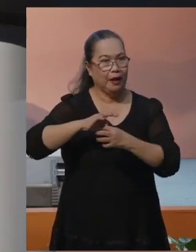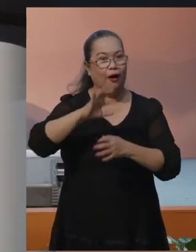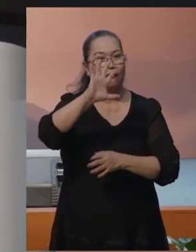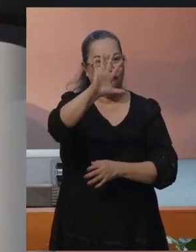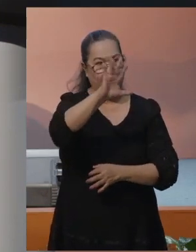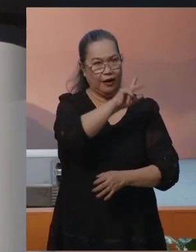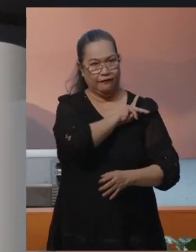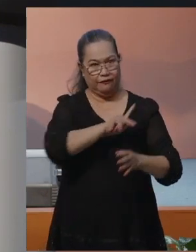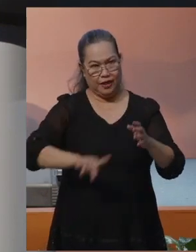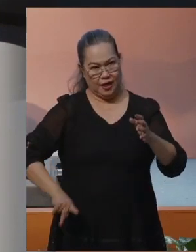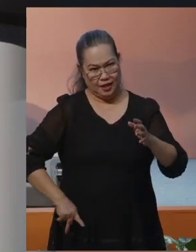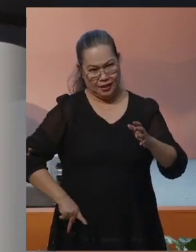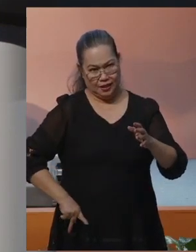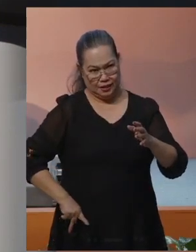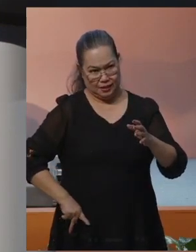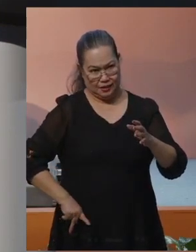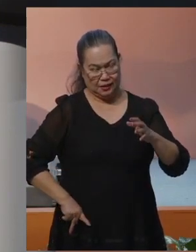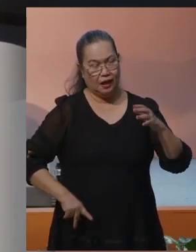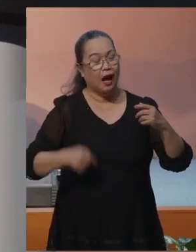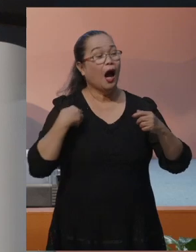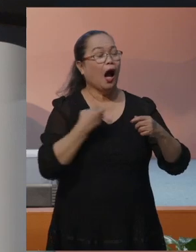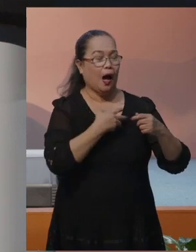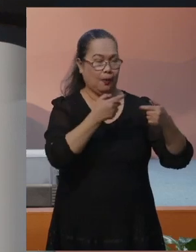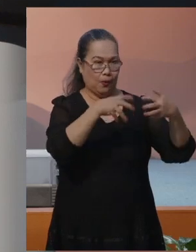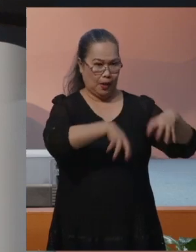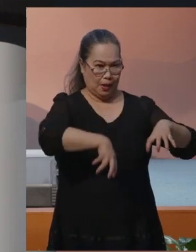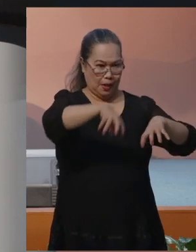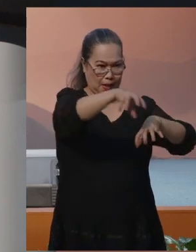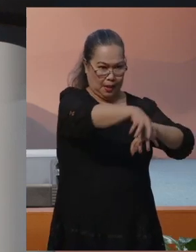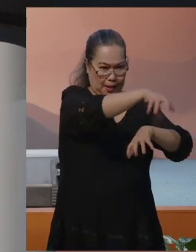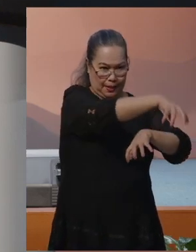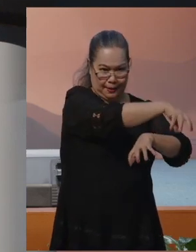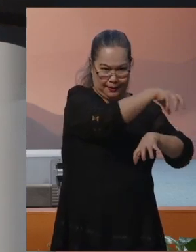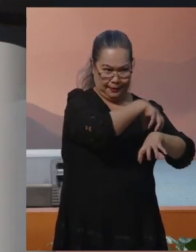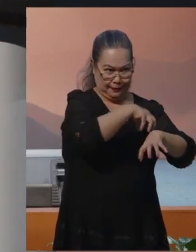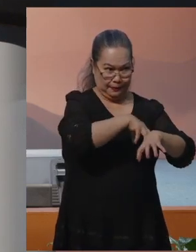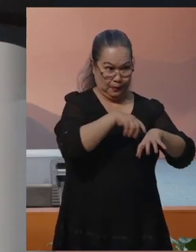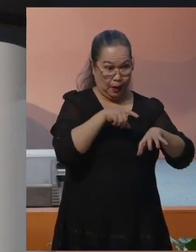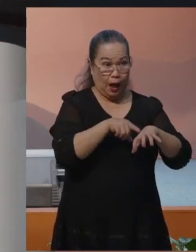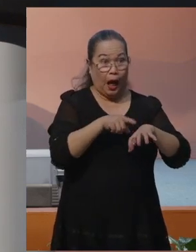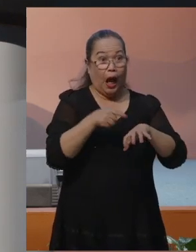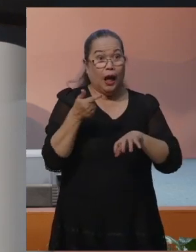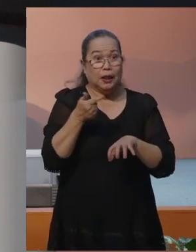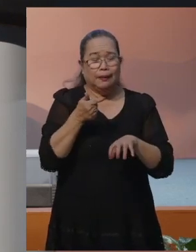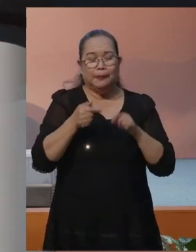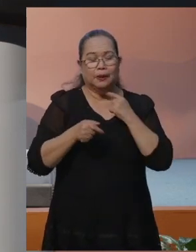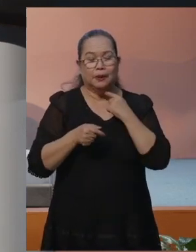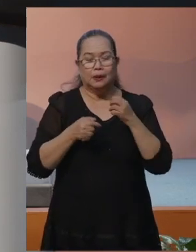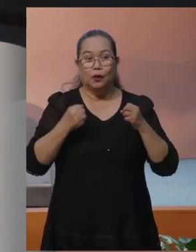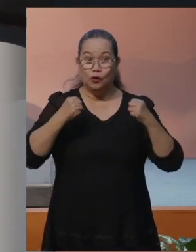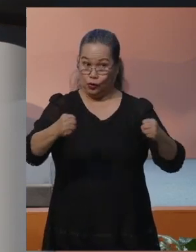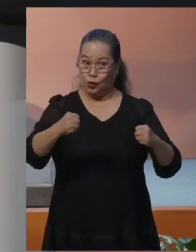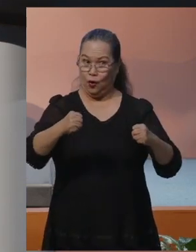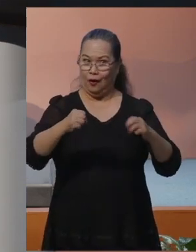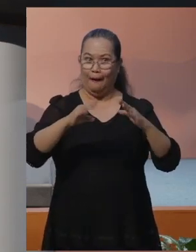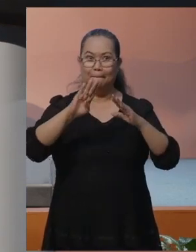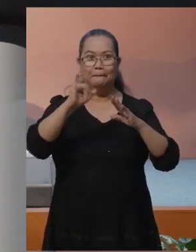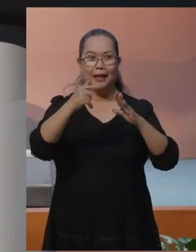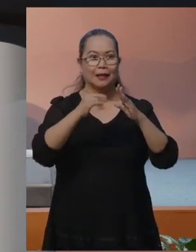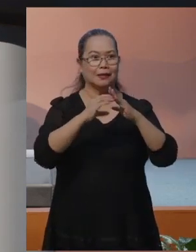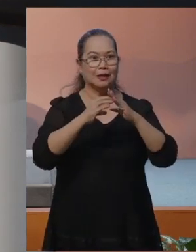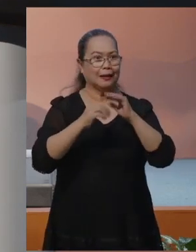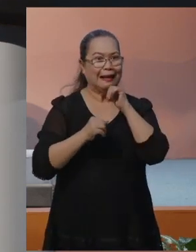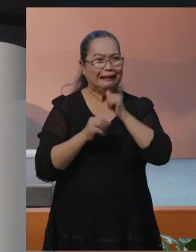5 mga bayan na aming mga karatig. Bagaman malaki at may lakas din ang Gibeon, alam nyo, hindi sila